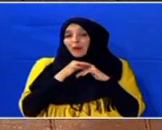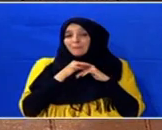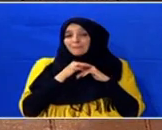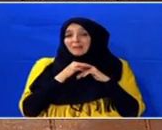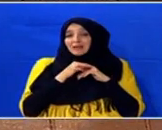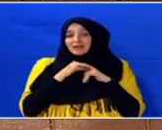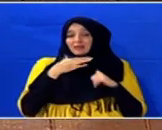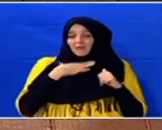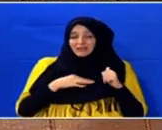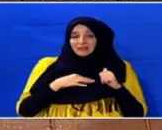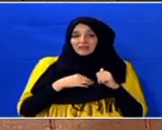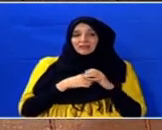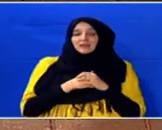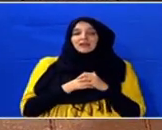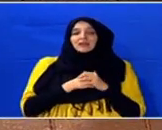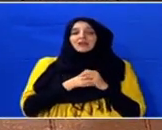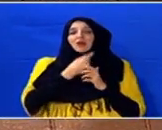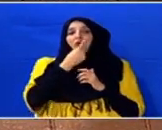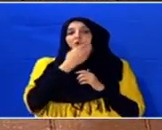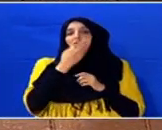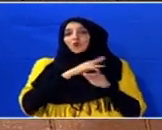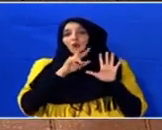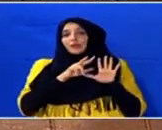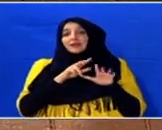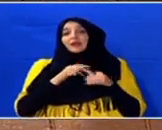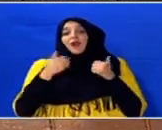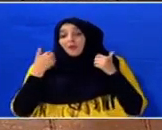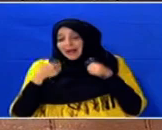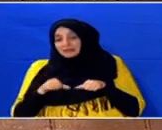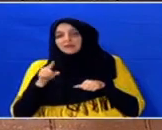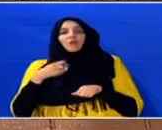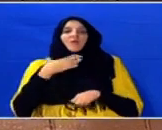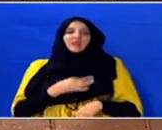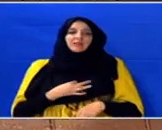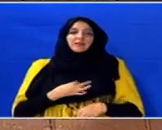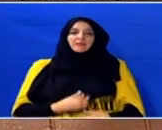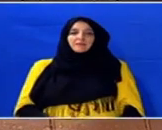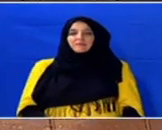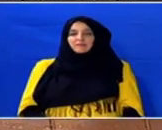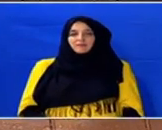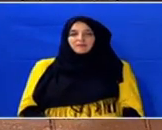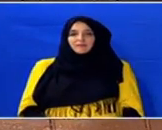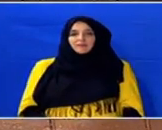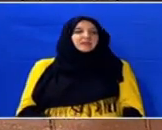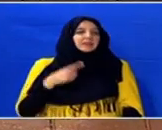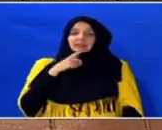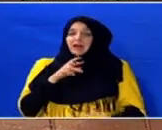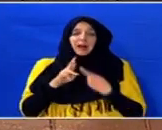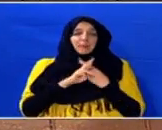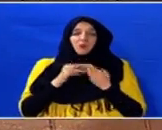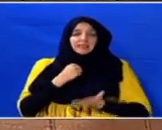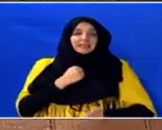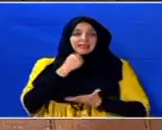يؤول إلى ولديه. إذن هذا هو الجواب المفصل حسب